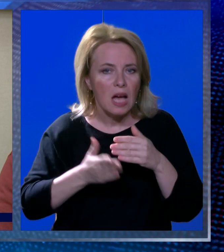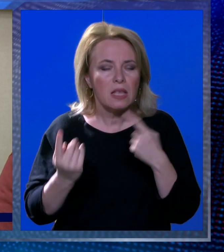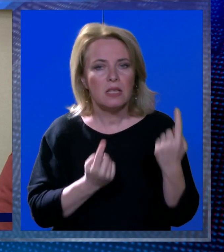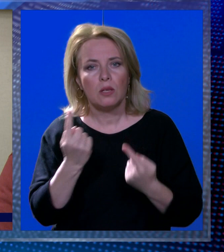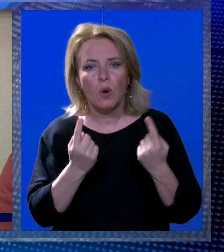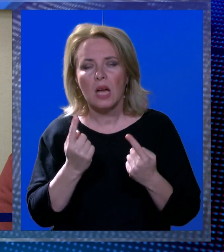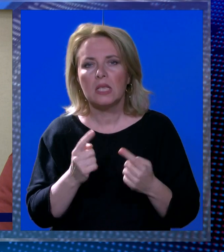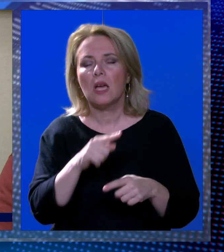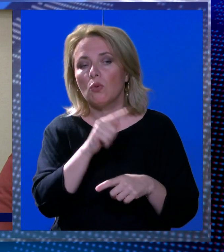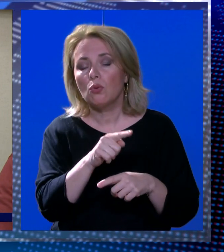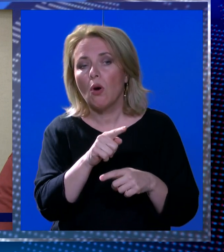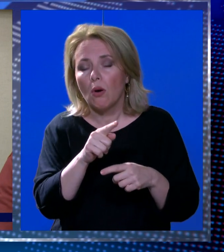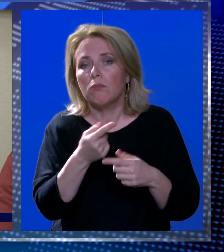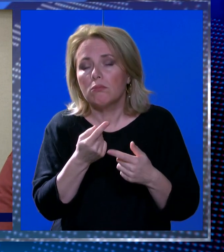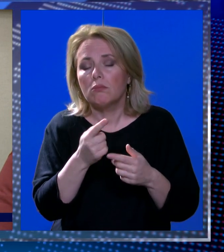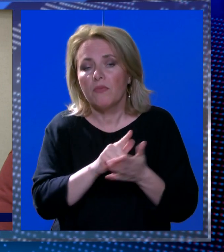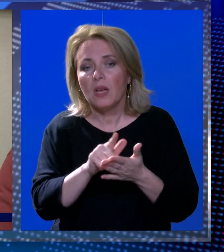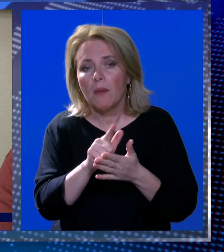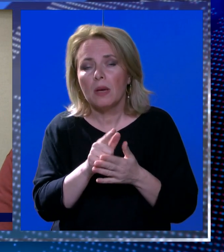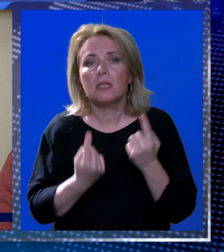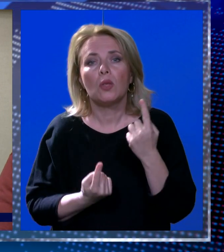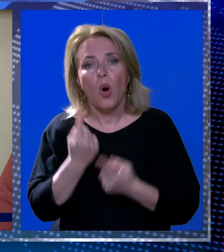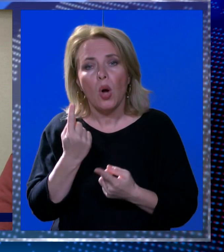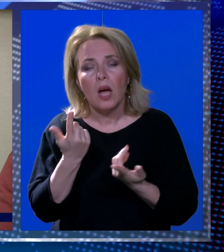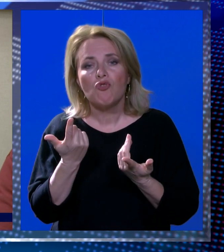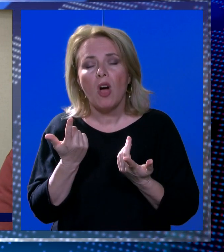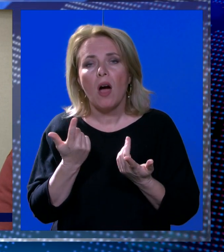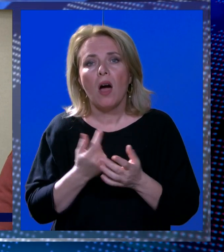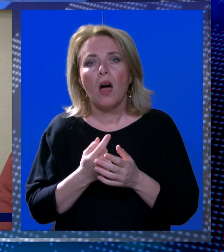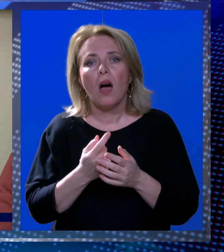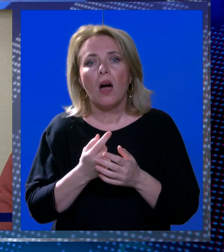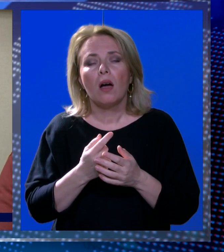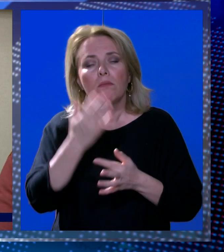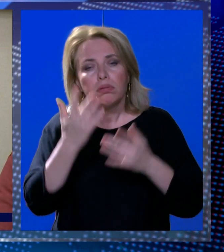zadnja situacija i onda u tom trenutku događa